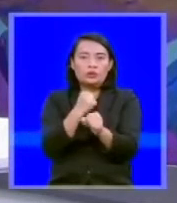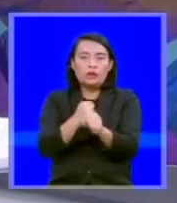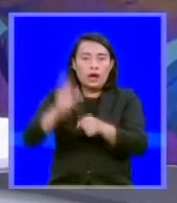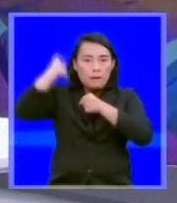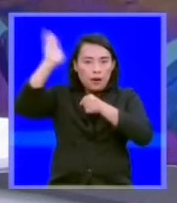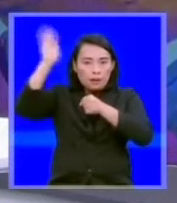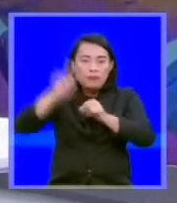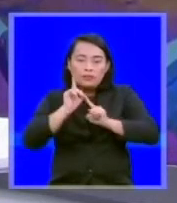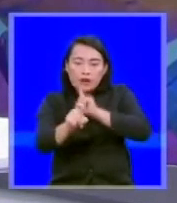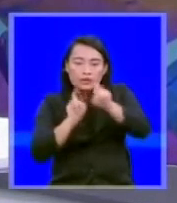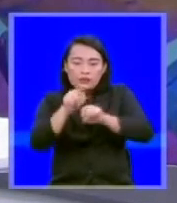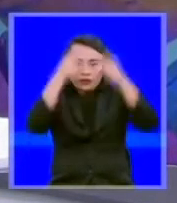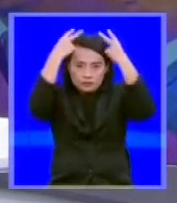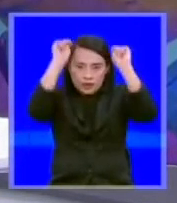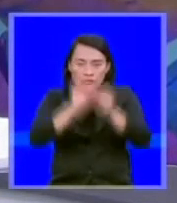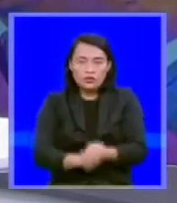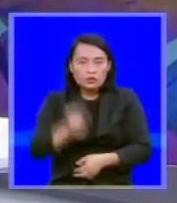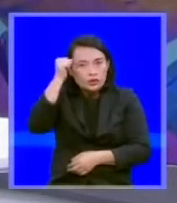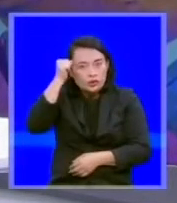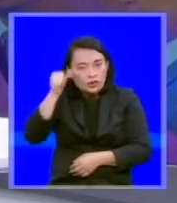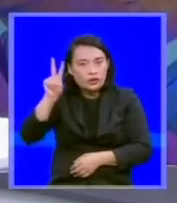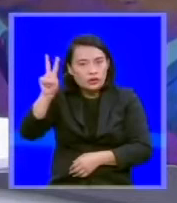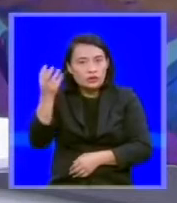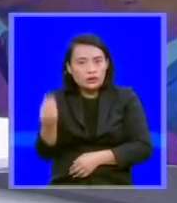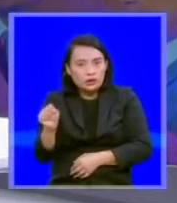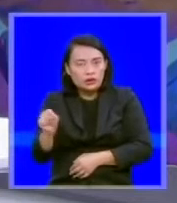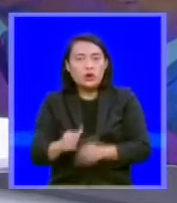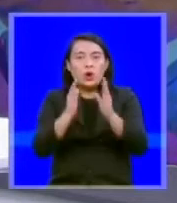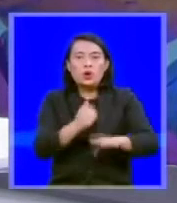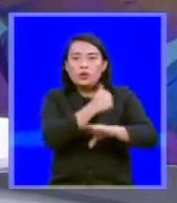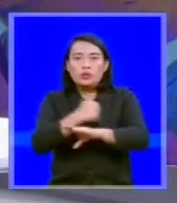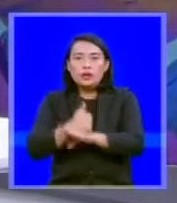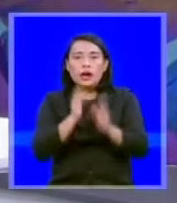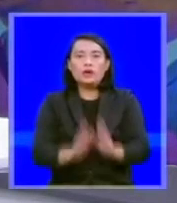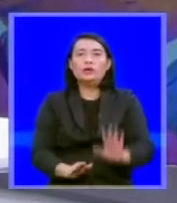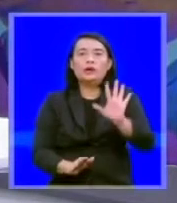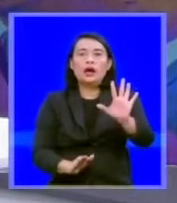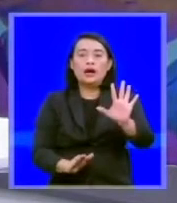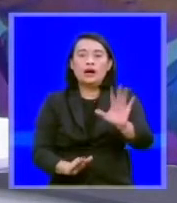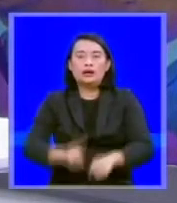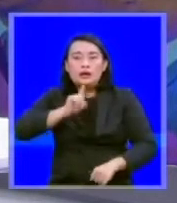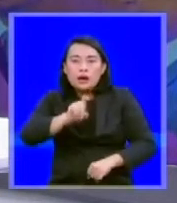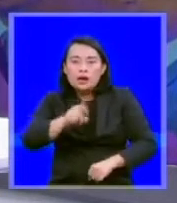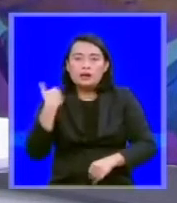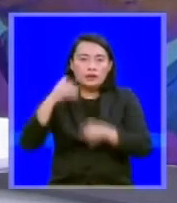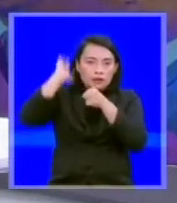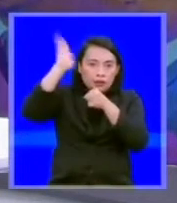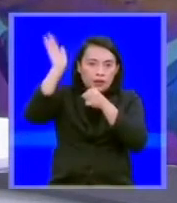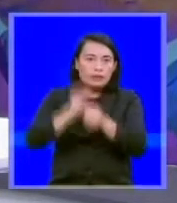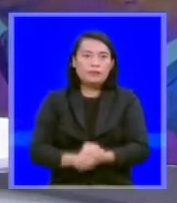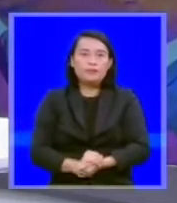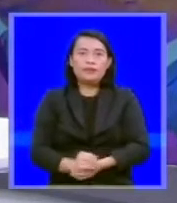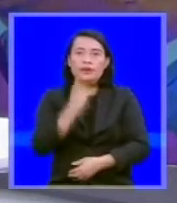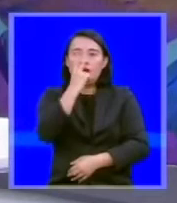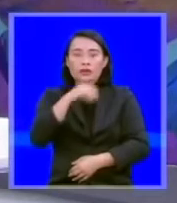กรัฐมนตรีส่วน2วันที่เหลือเนี่ยก็จะเป็น5รัฐมนตรีนะคะก็ต้องมาติดตามรายละเอียดกันซึ่งช่วงนี้ค่ะจะพาคุณผู้ชมไปติดตามบรรยากาศสดๆที่